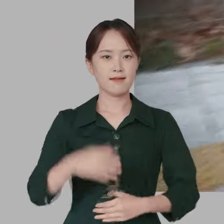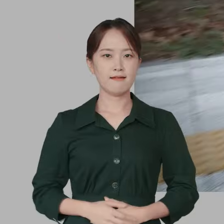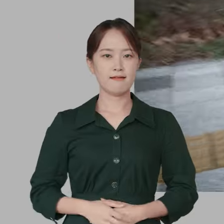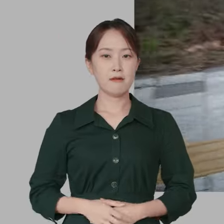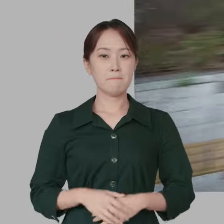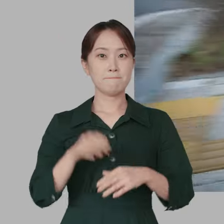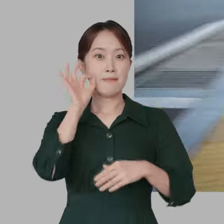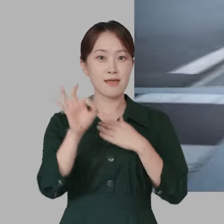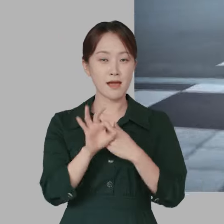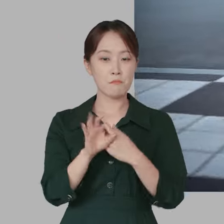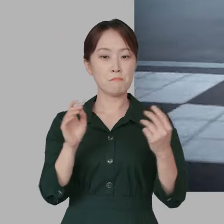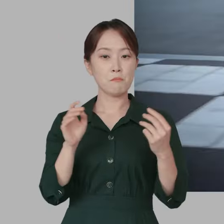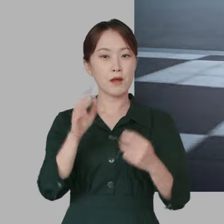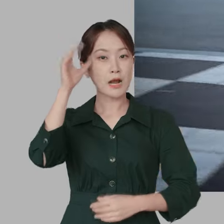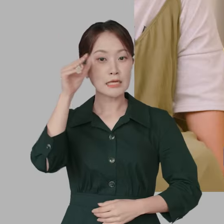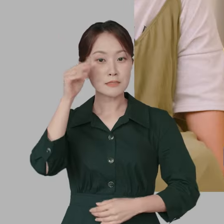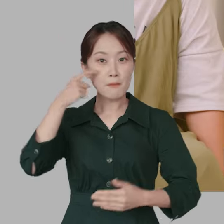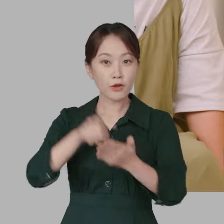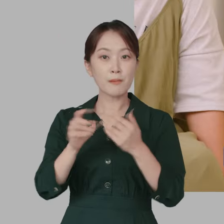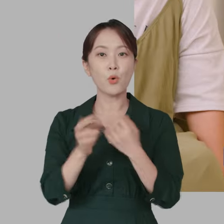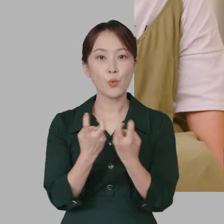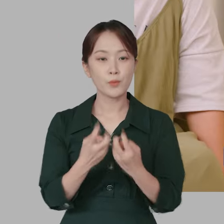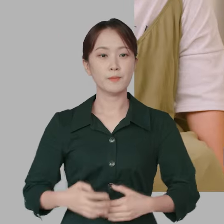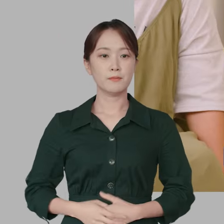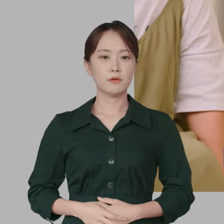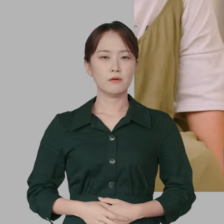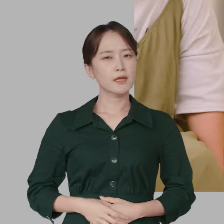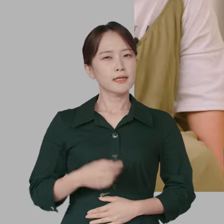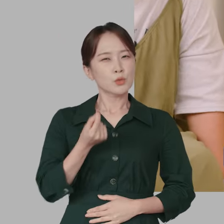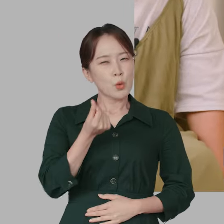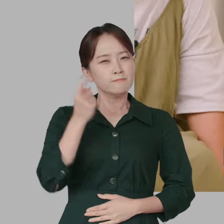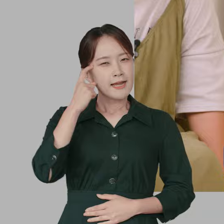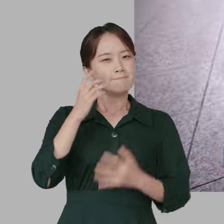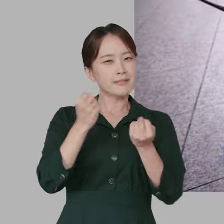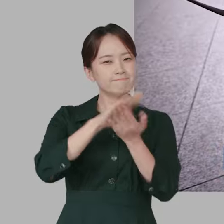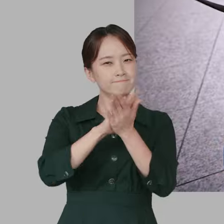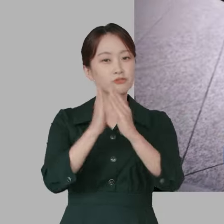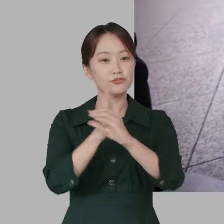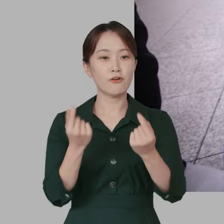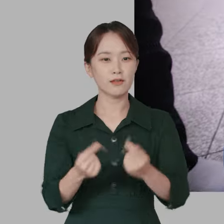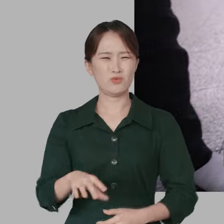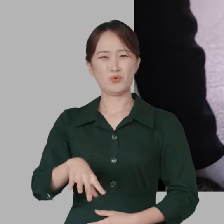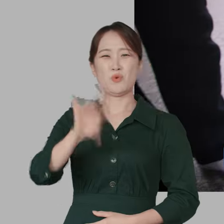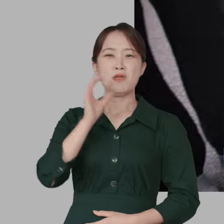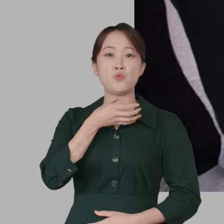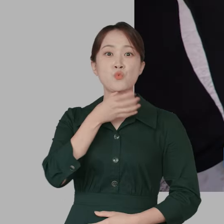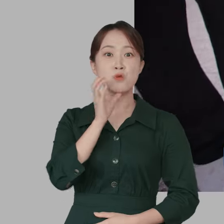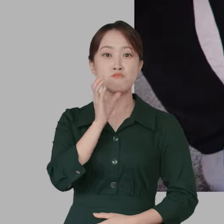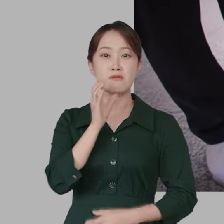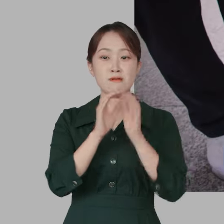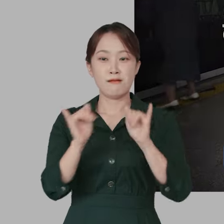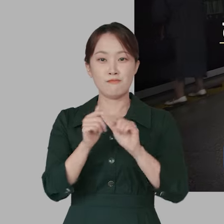일상에서 만난다면 어떻게 행동해야 할까요? 확실히 조금씩 조금씩 바뀌는 것 같기도 하고요 초반에는 요인분들이 와서